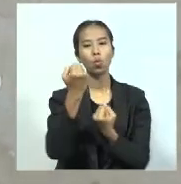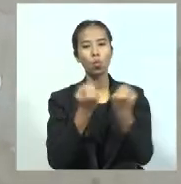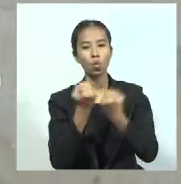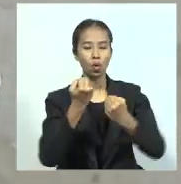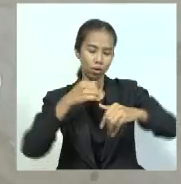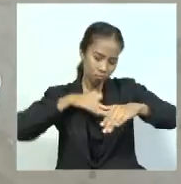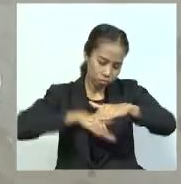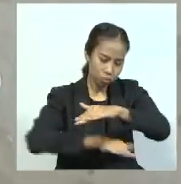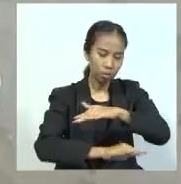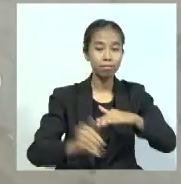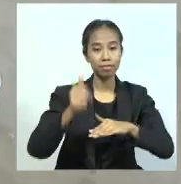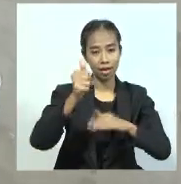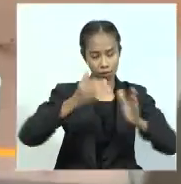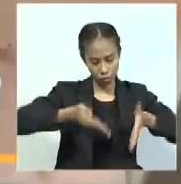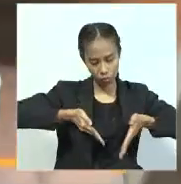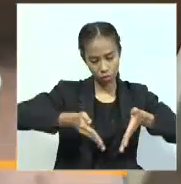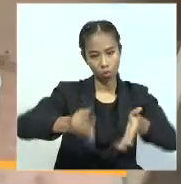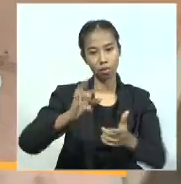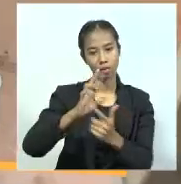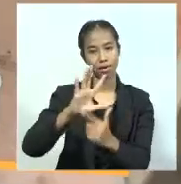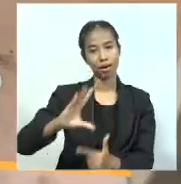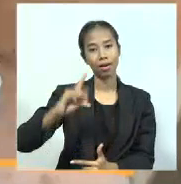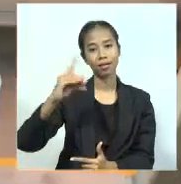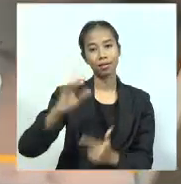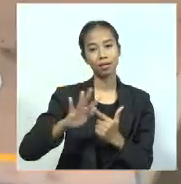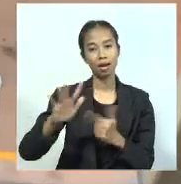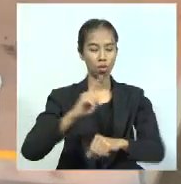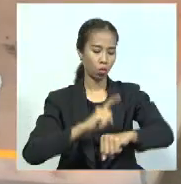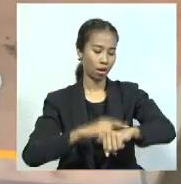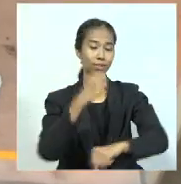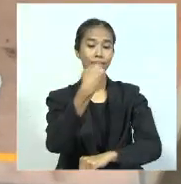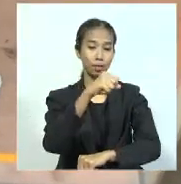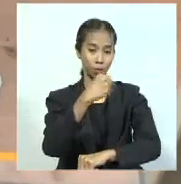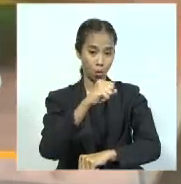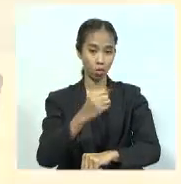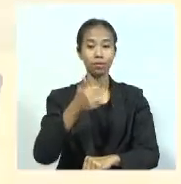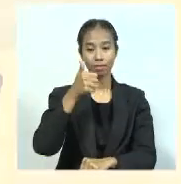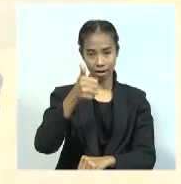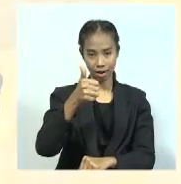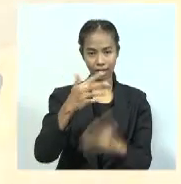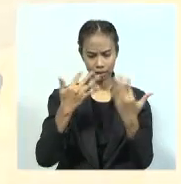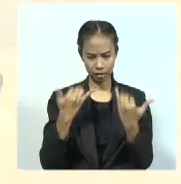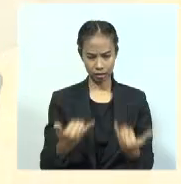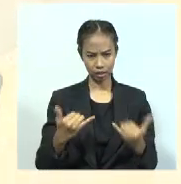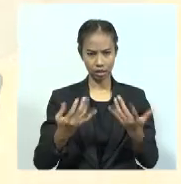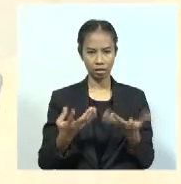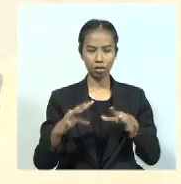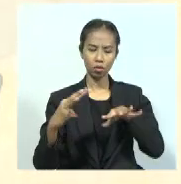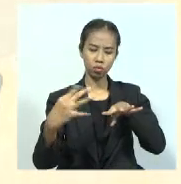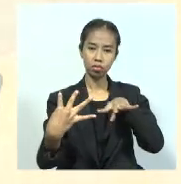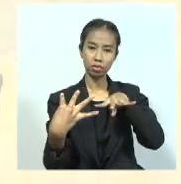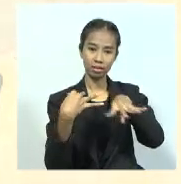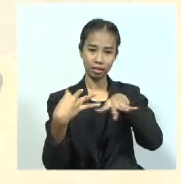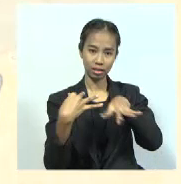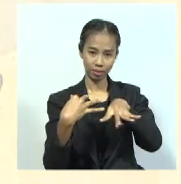อดแยกรัชโยธินตามแนวถนนรัชดาภิเษกได้ตั้งแต่เวลา10นาฬิกาเป็นต้นไปโดยอุโมงค์ดังกล่าวมีขนาด4ช่องจราจร